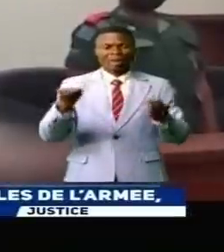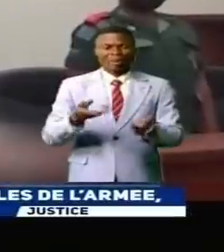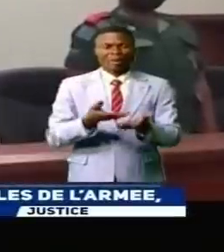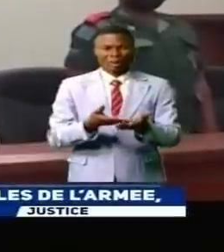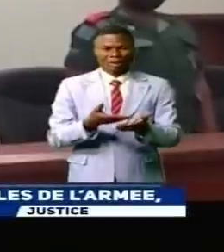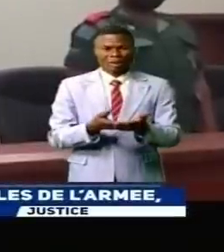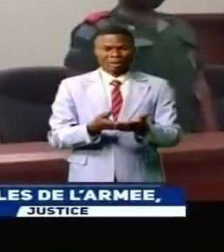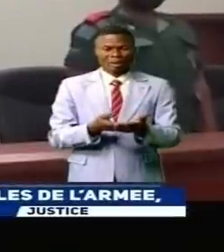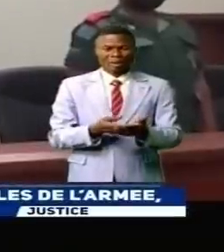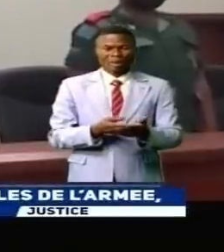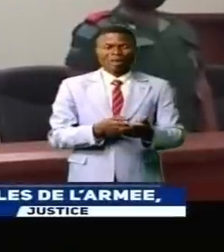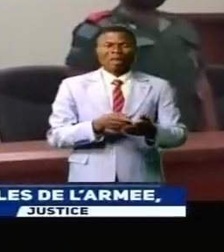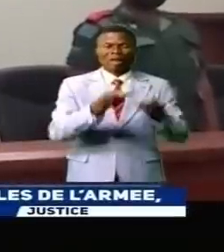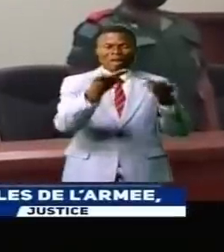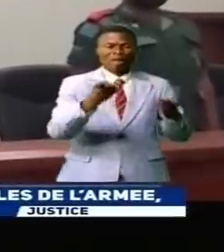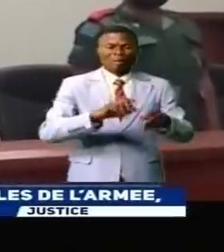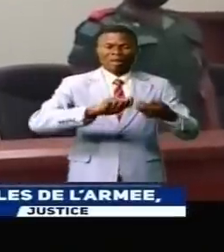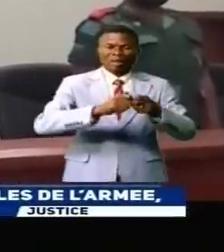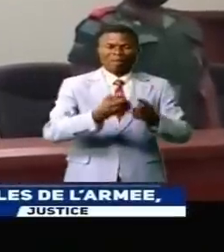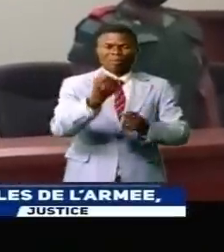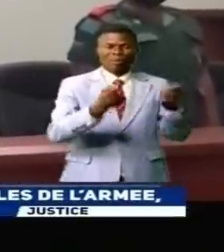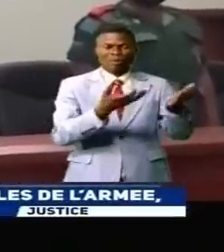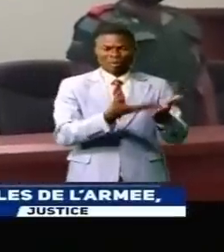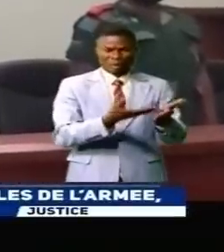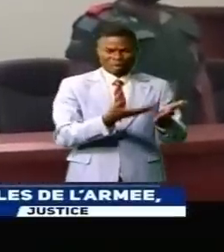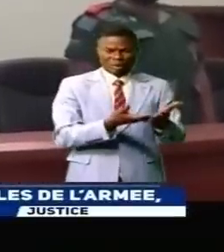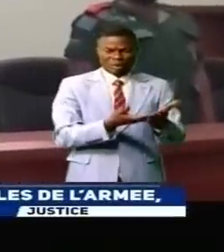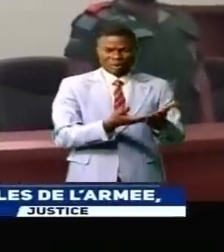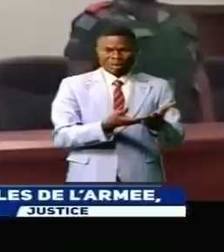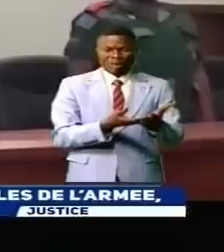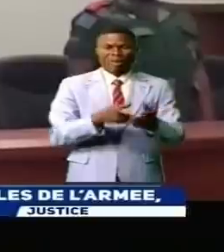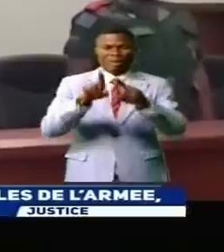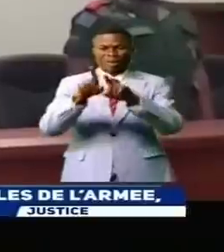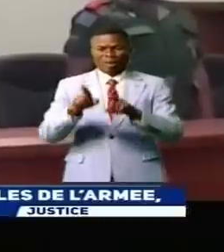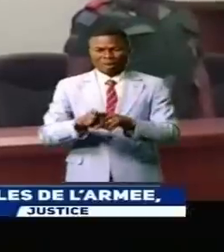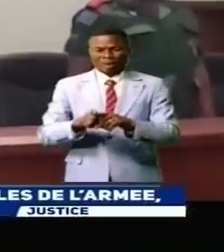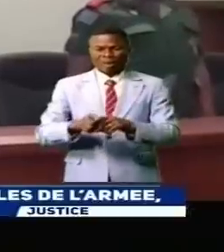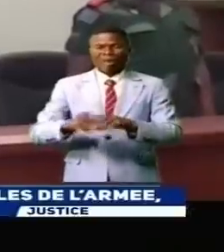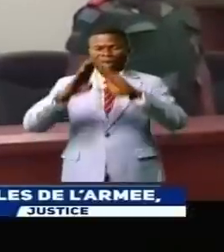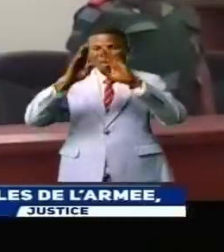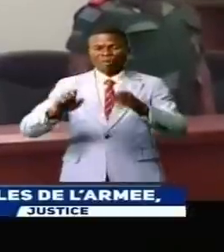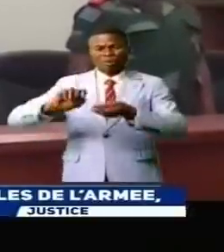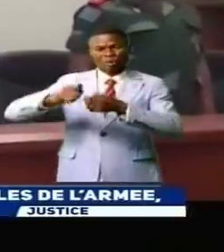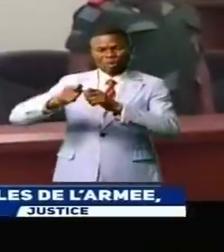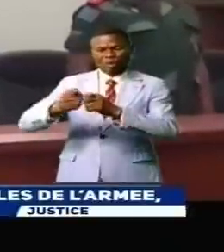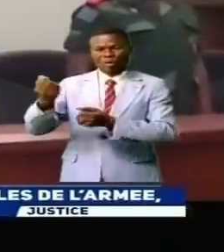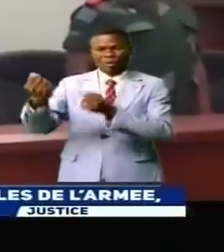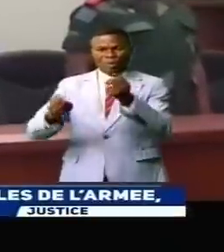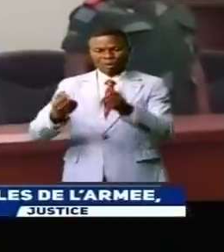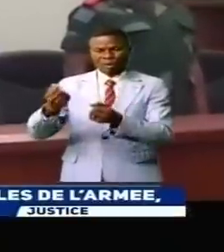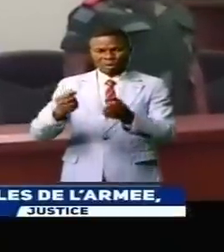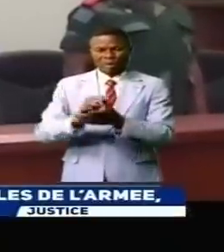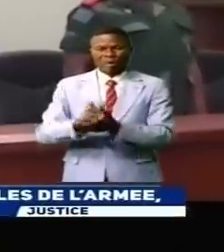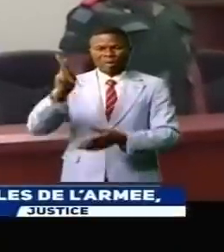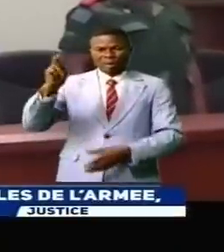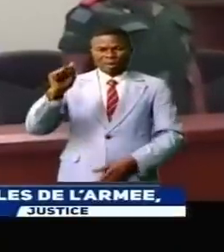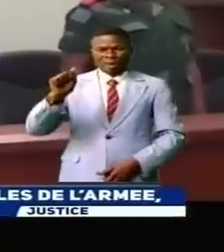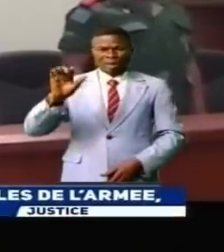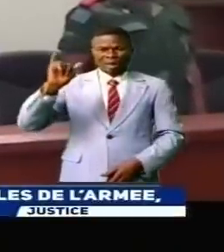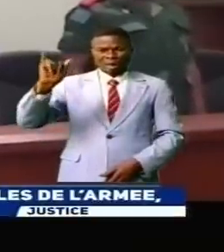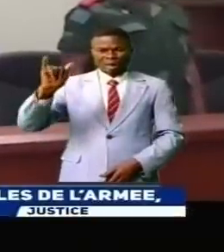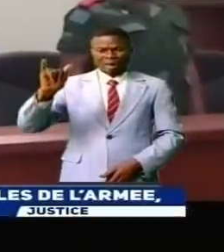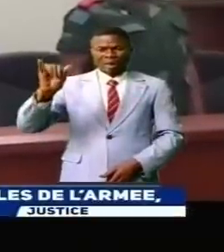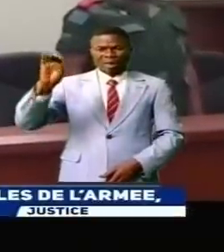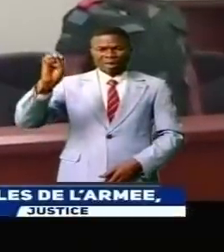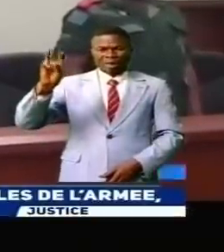le garage de M. Boula Lapol, le garage de M. Kalimbe,